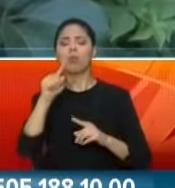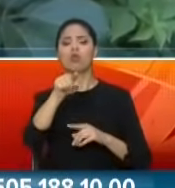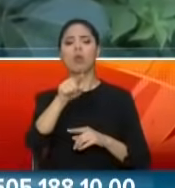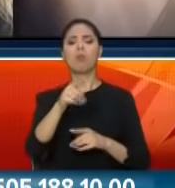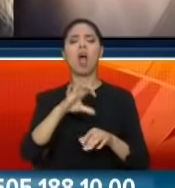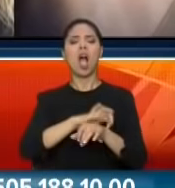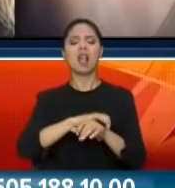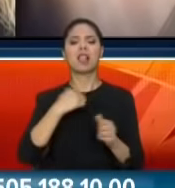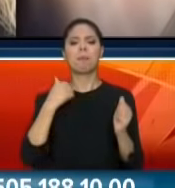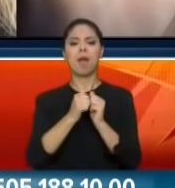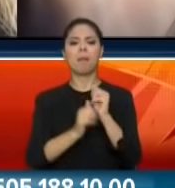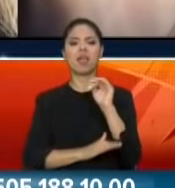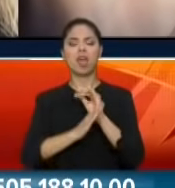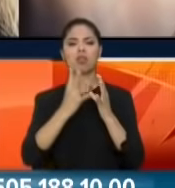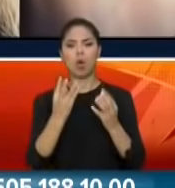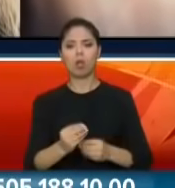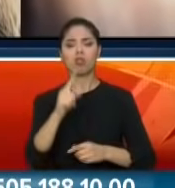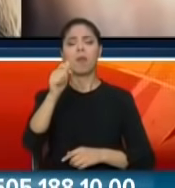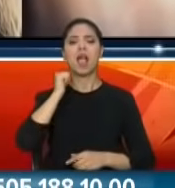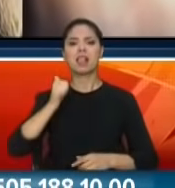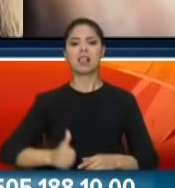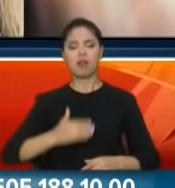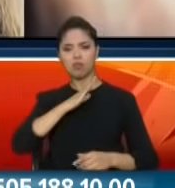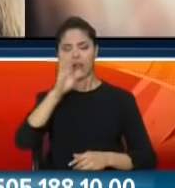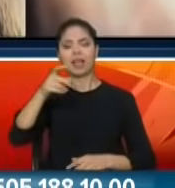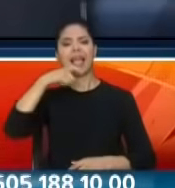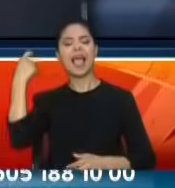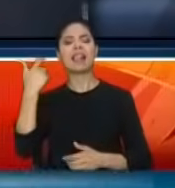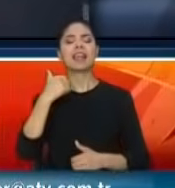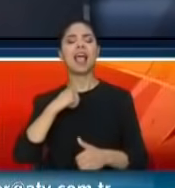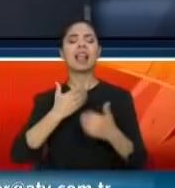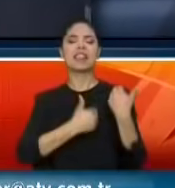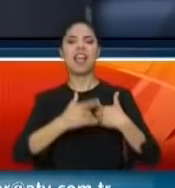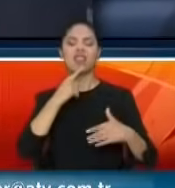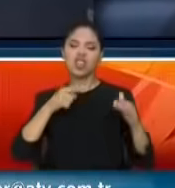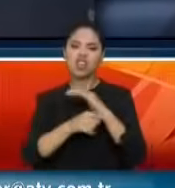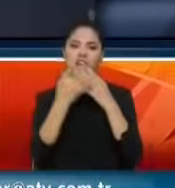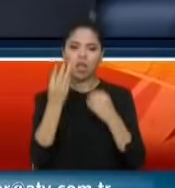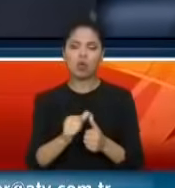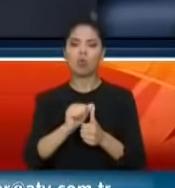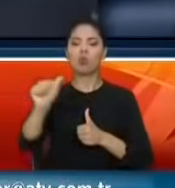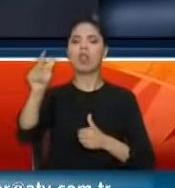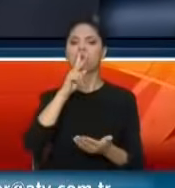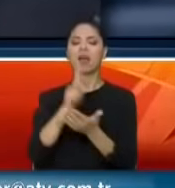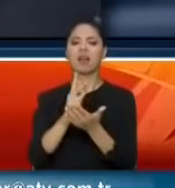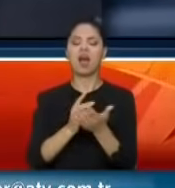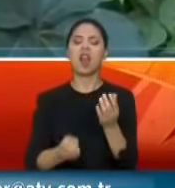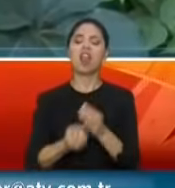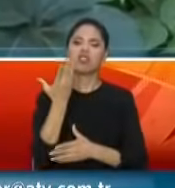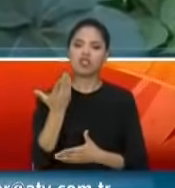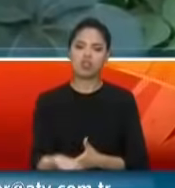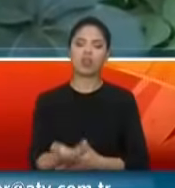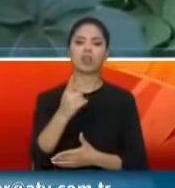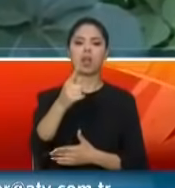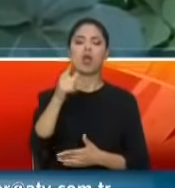hastalıkla yaşayacağım. Bunun üzerine genç kız savcılığa giderek eski erkek arkadaşından şikayetçi oldu, uzaklaştırma kararı çıkarttı.